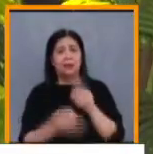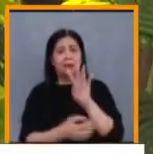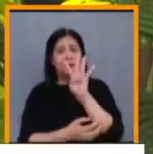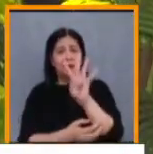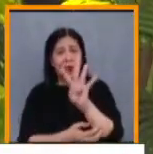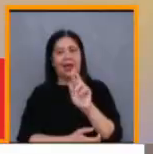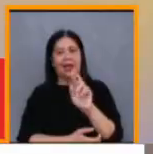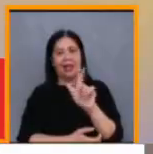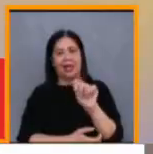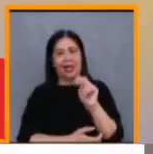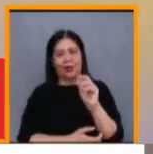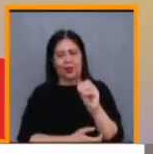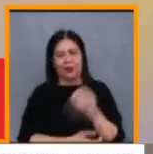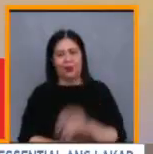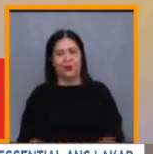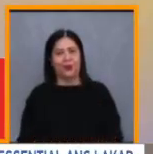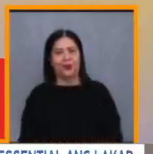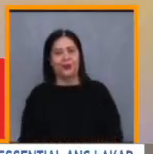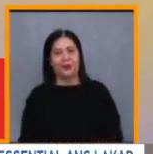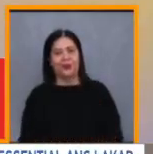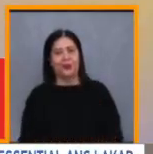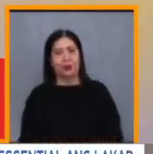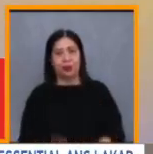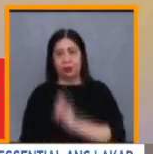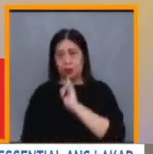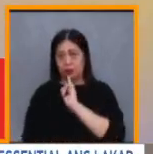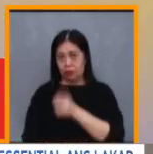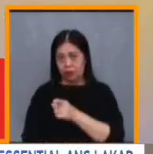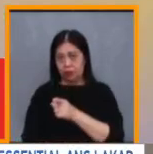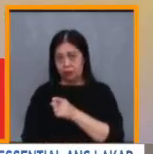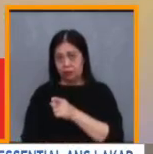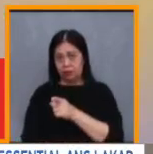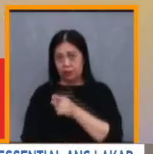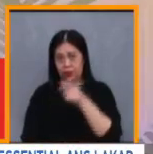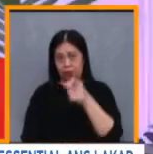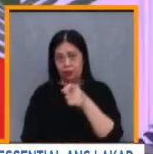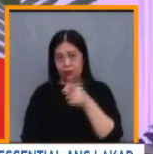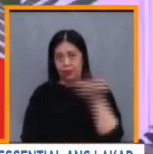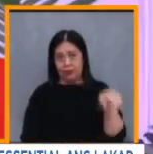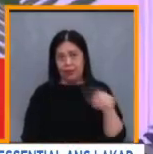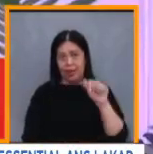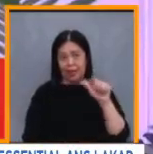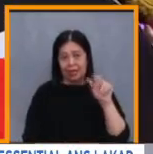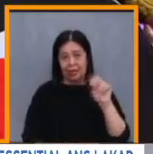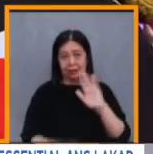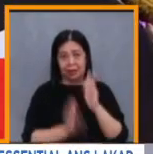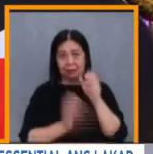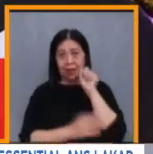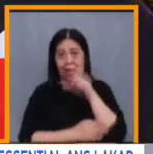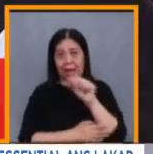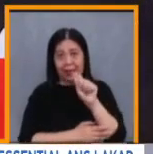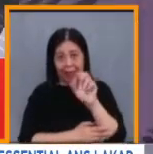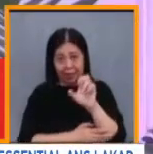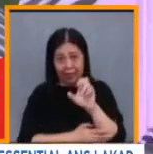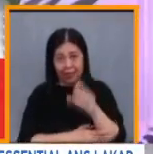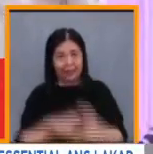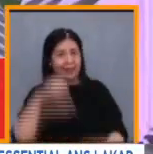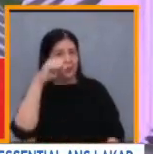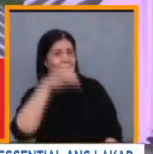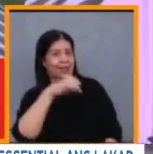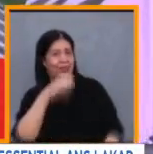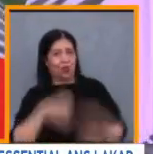Arellano family. Totoo bang magiging ate na si Alana? Yes or no?